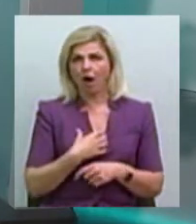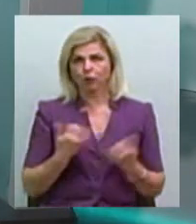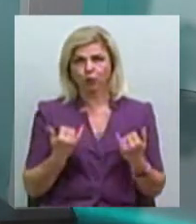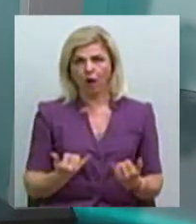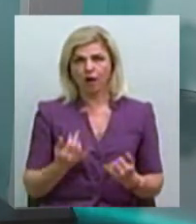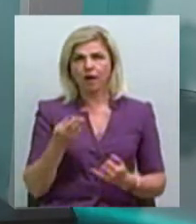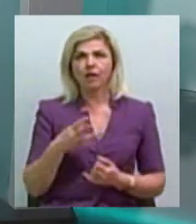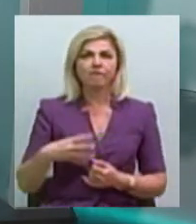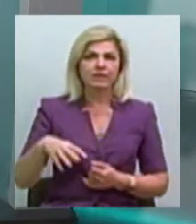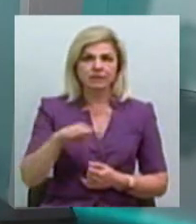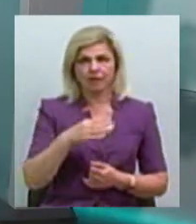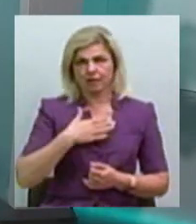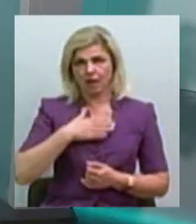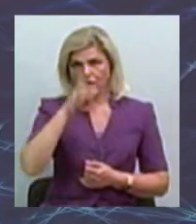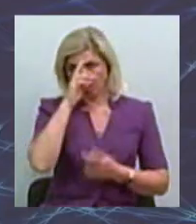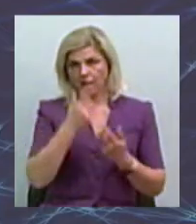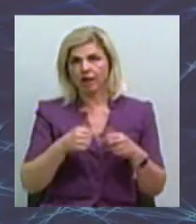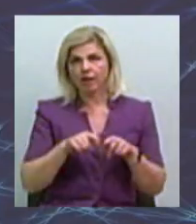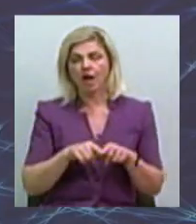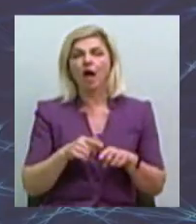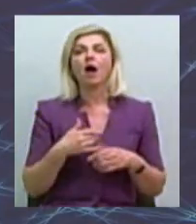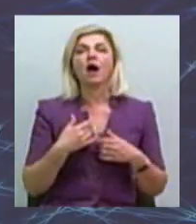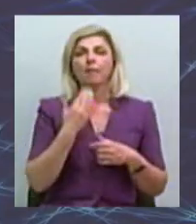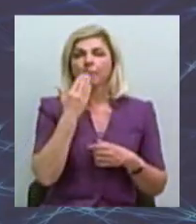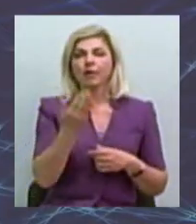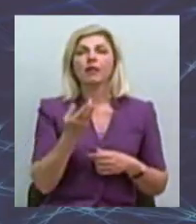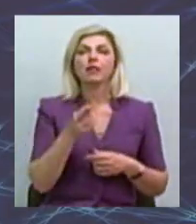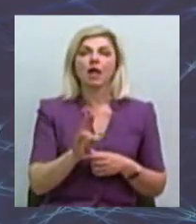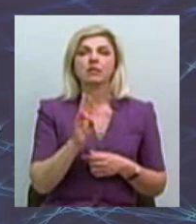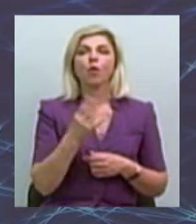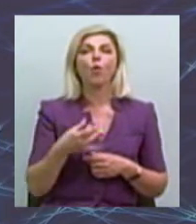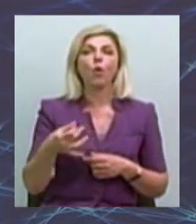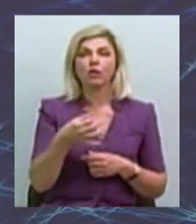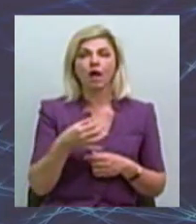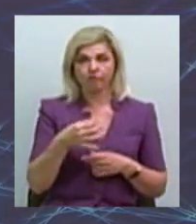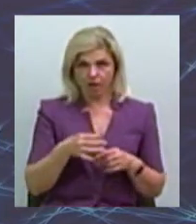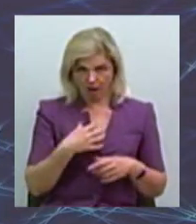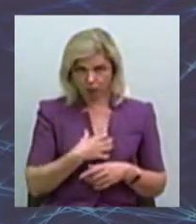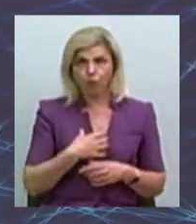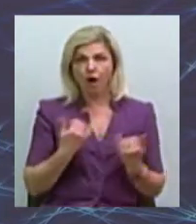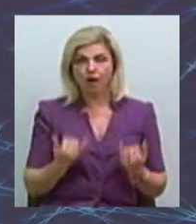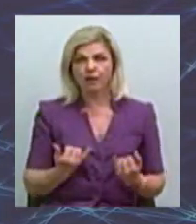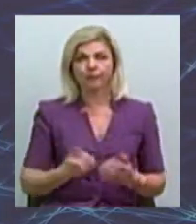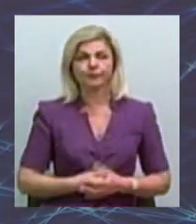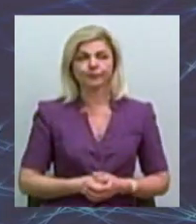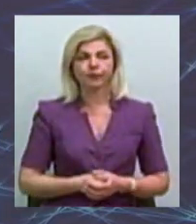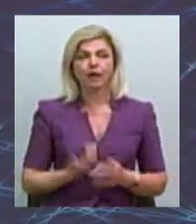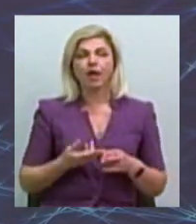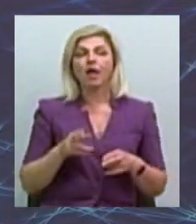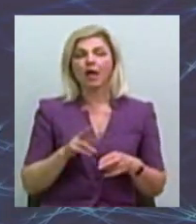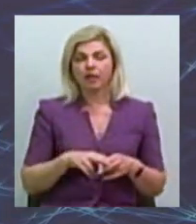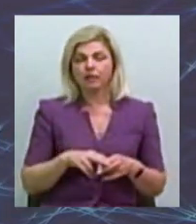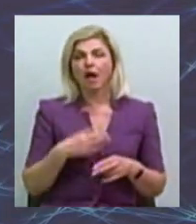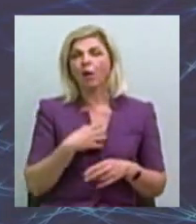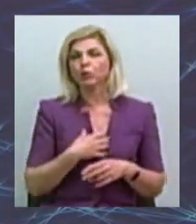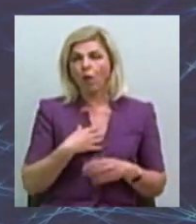всієї нашої країни. А для Миколаївщини наскільки вона актуальна? Эта проблема, она актуальна для